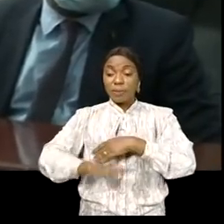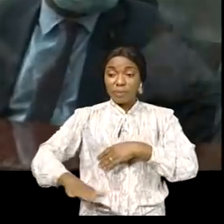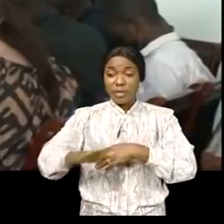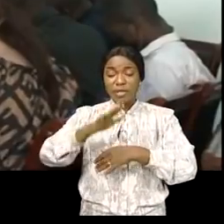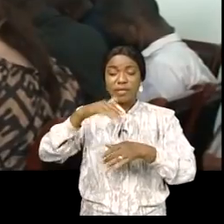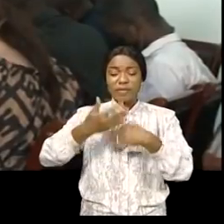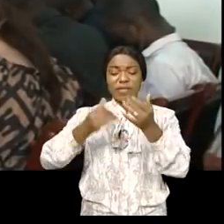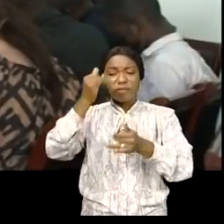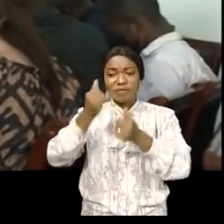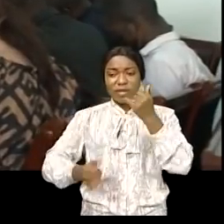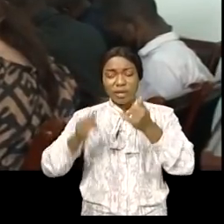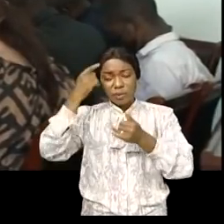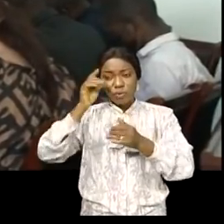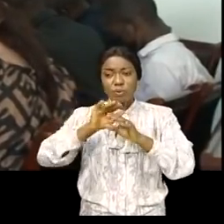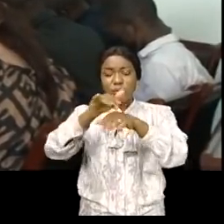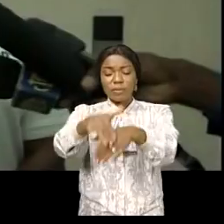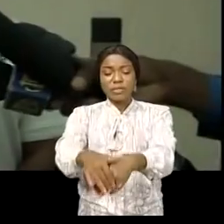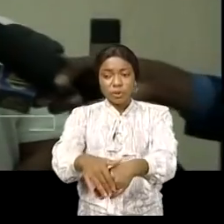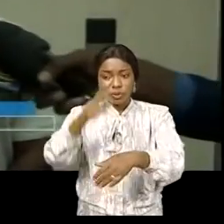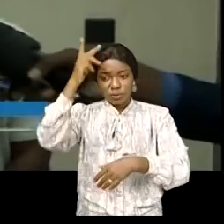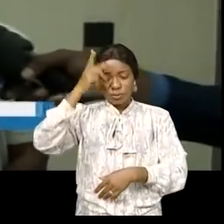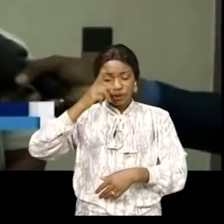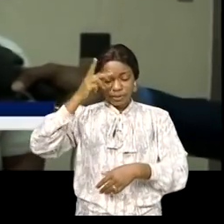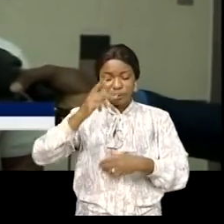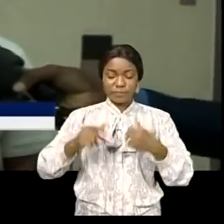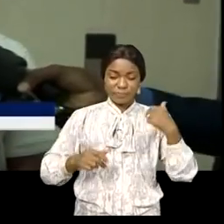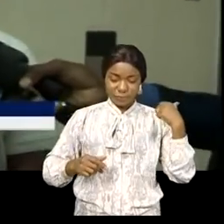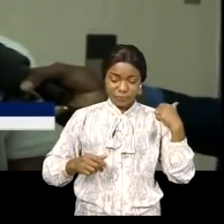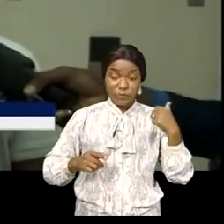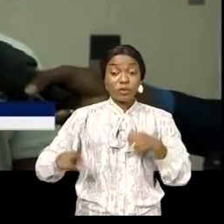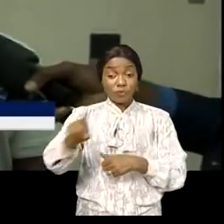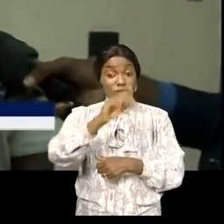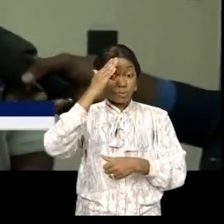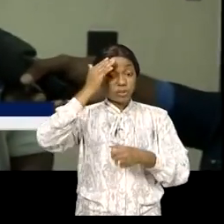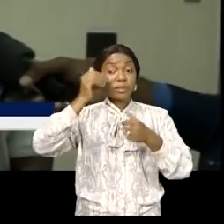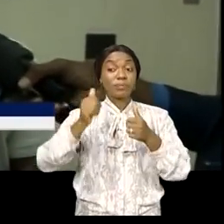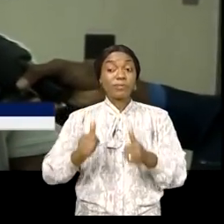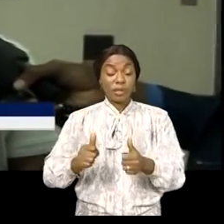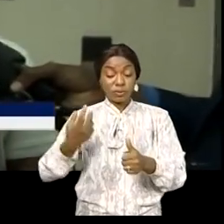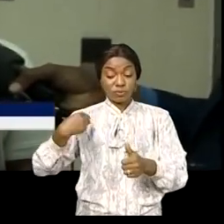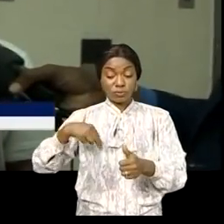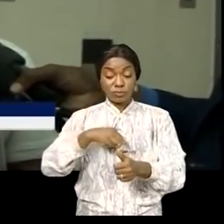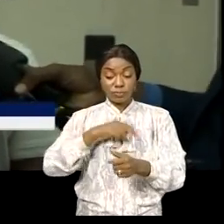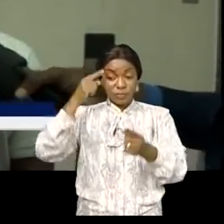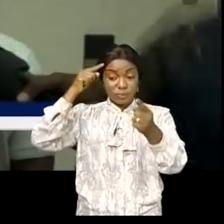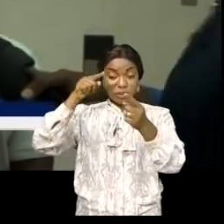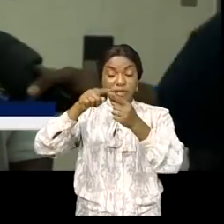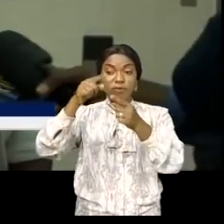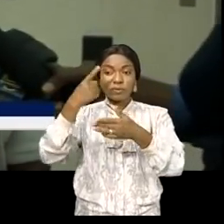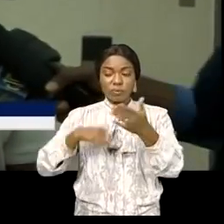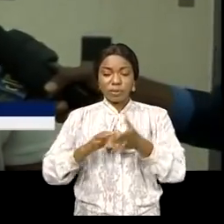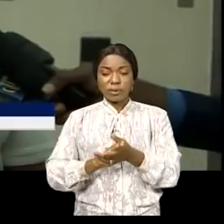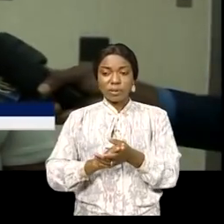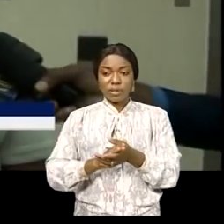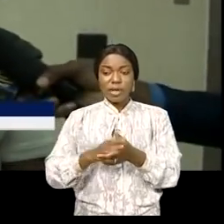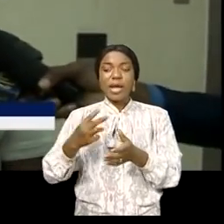d'âge concernant leur participation politique. Vous savez que nous avons pour objectif de amplifier la